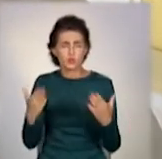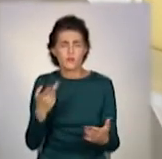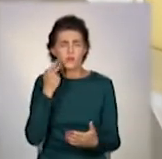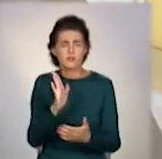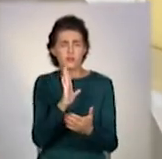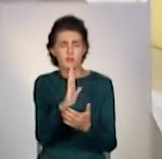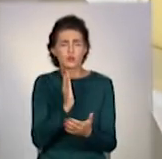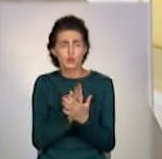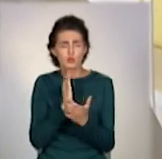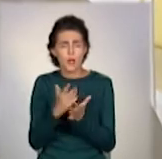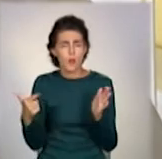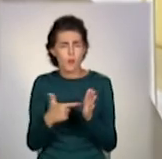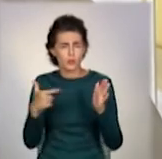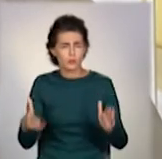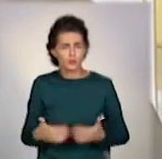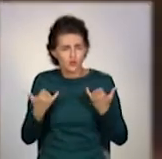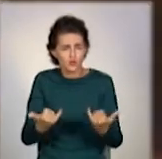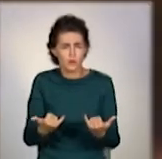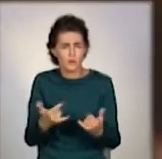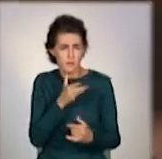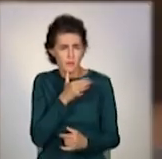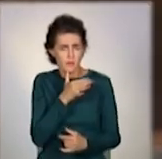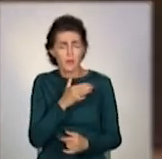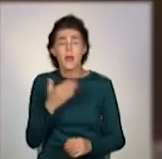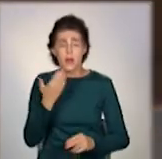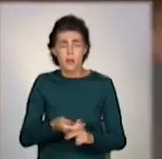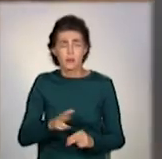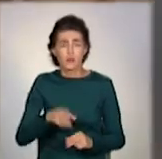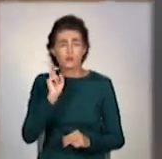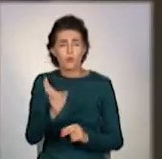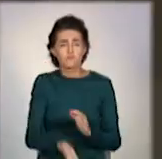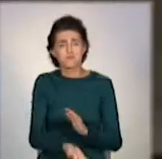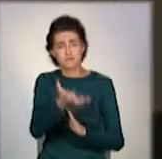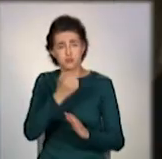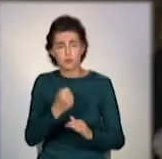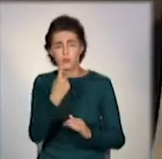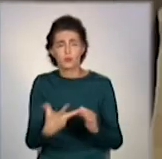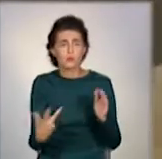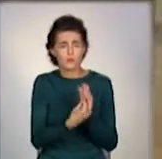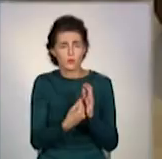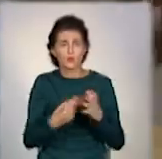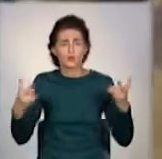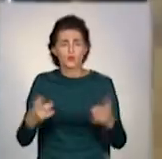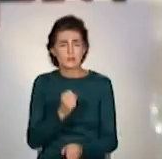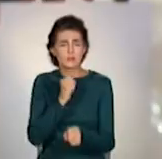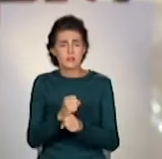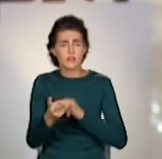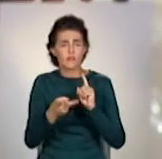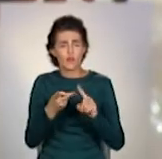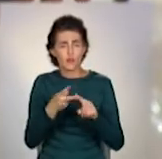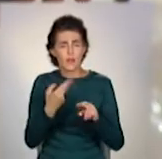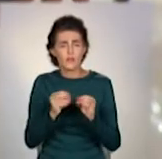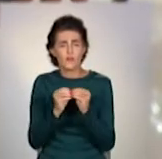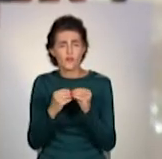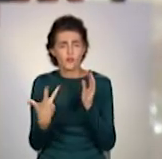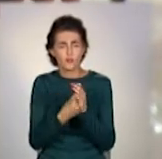состоянии обострения сейчас, в данный момент. Ті, хто отримали першу дозу препарату, мають зробити друге щеплення цією сироваткою